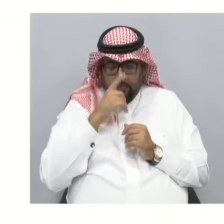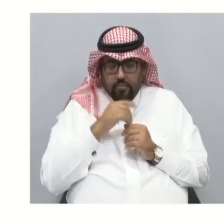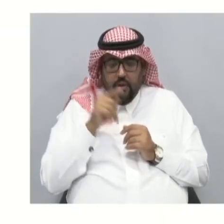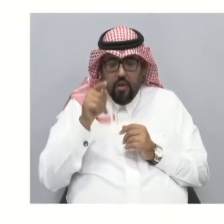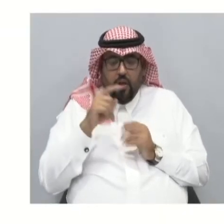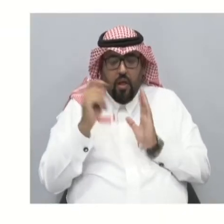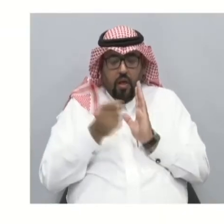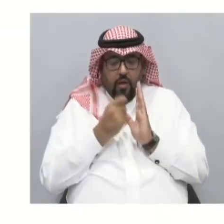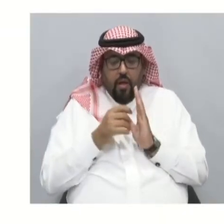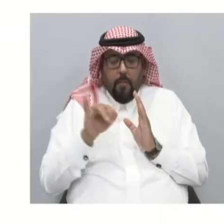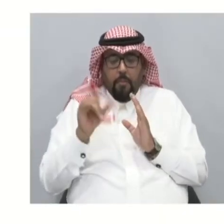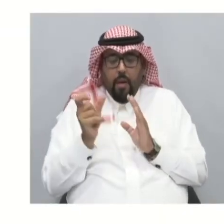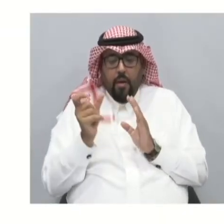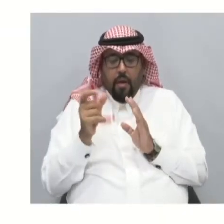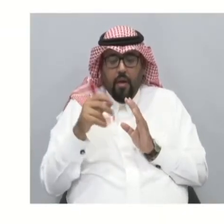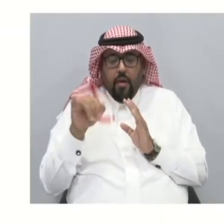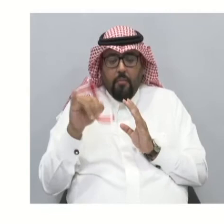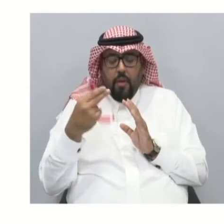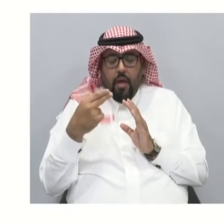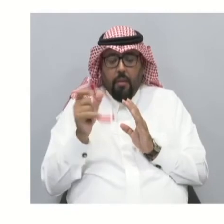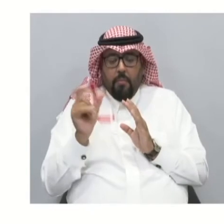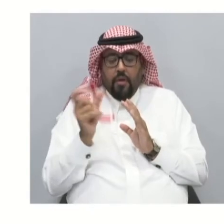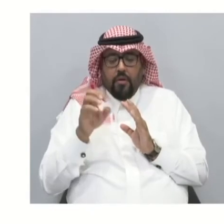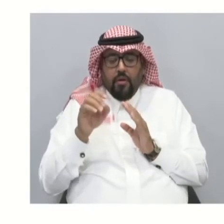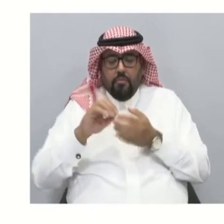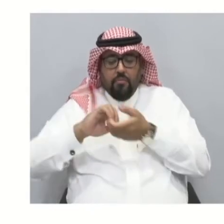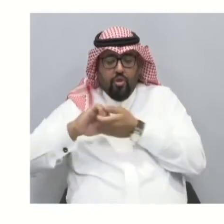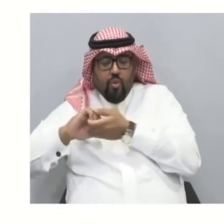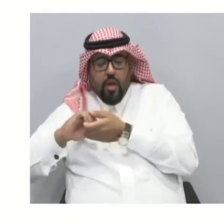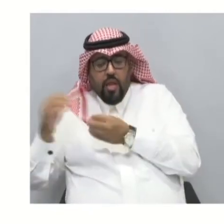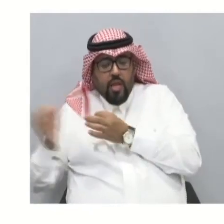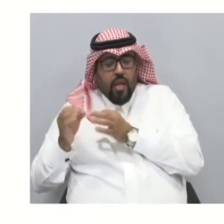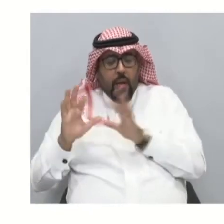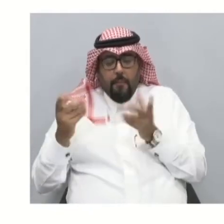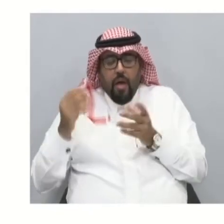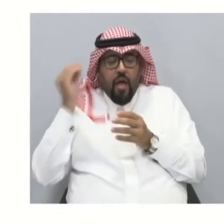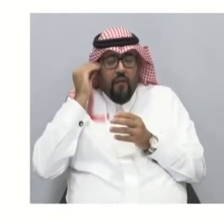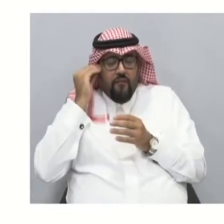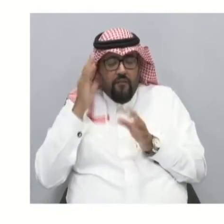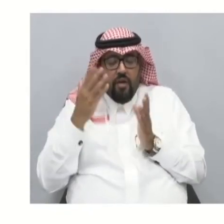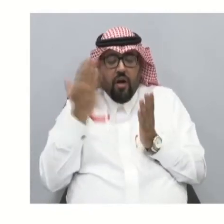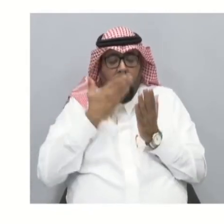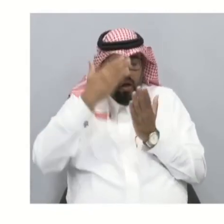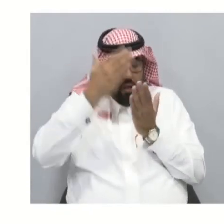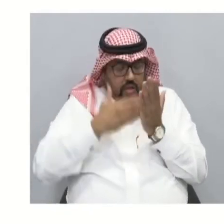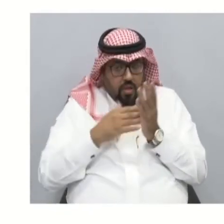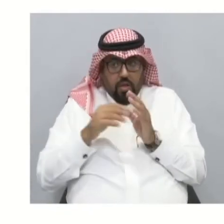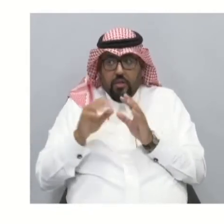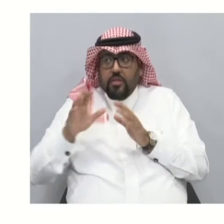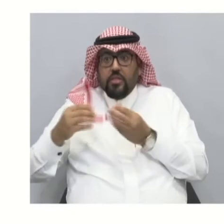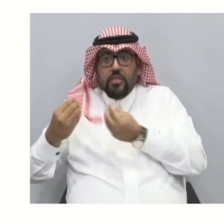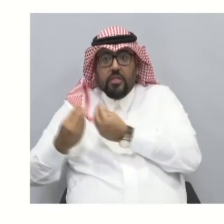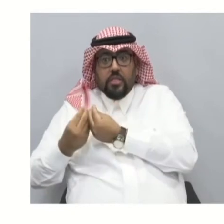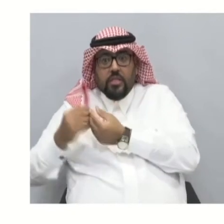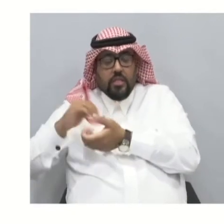هنا أكتب مع من بجواري إلى من لم يتعرف على طريقة القراءة المتعمقة. أحد زملائك مثلا